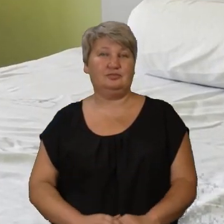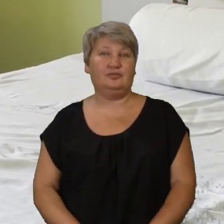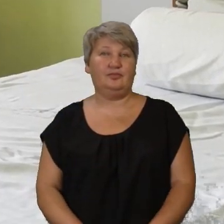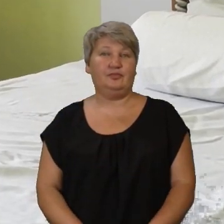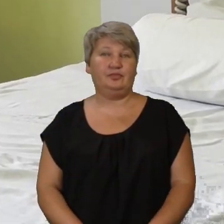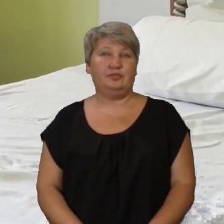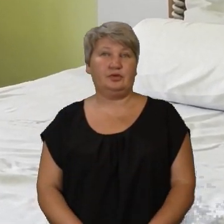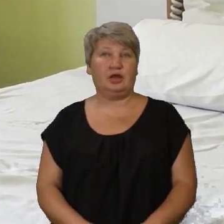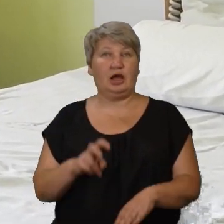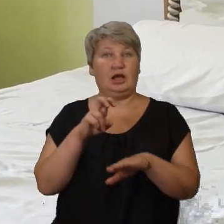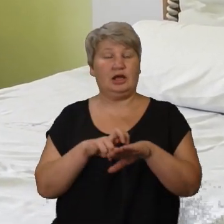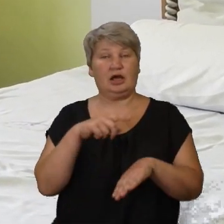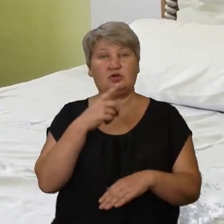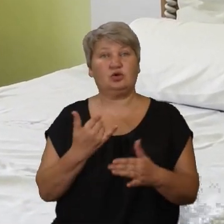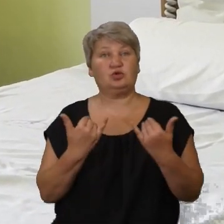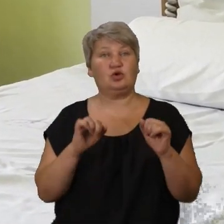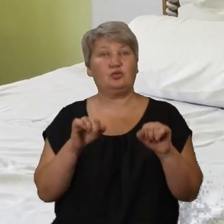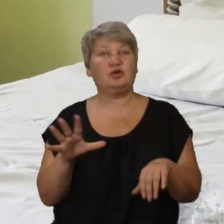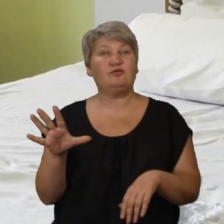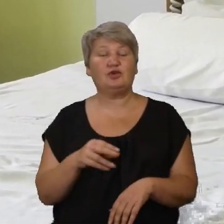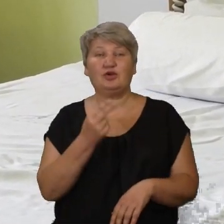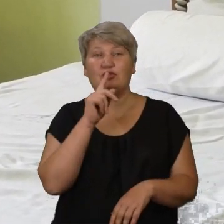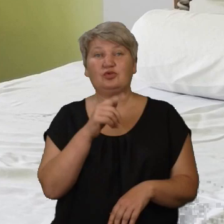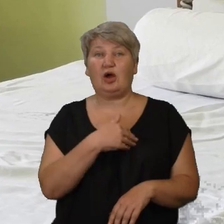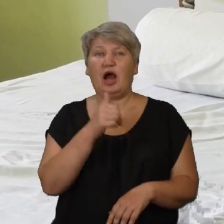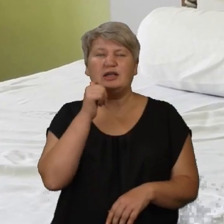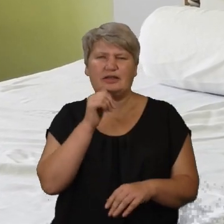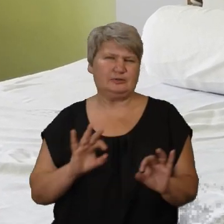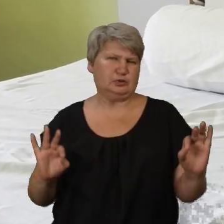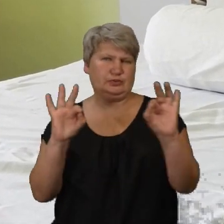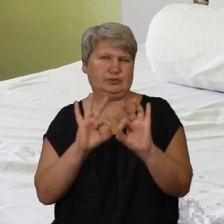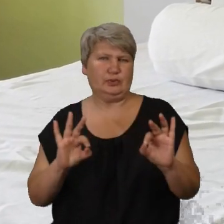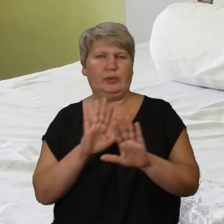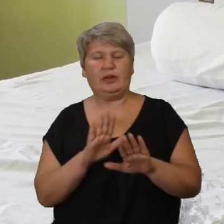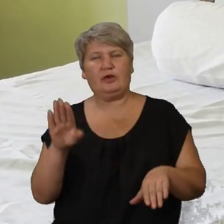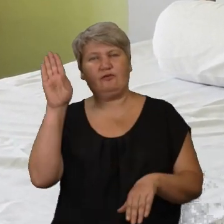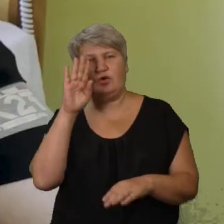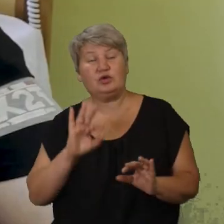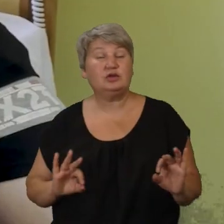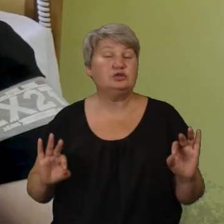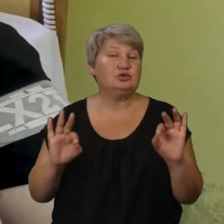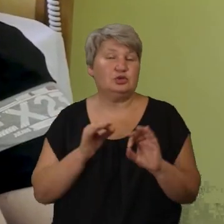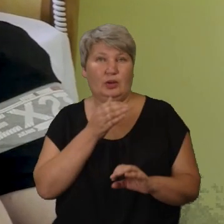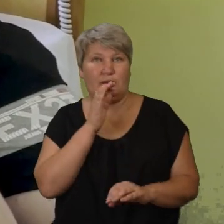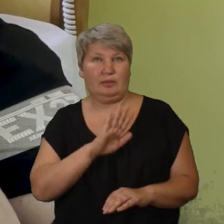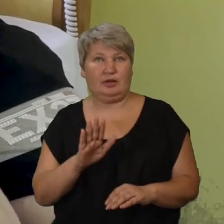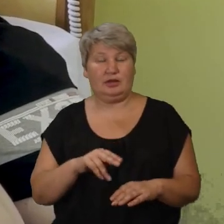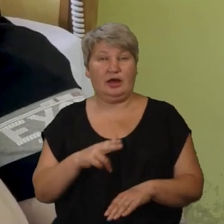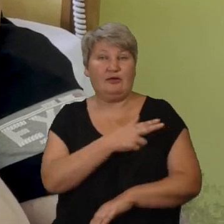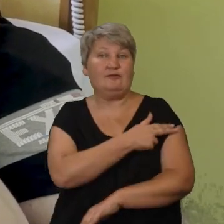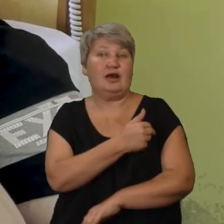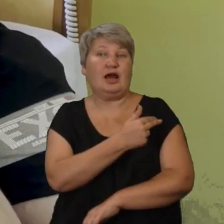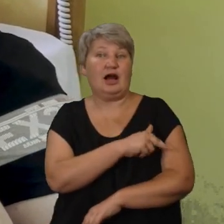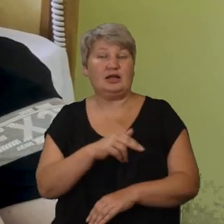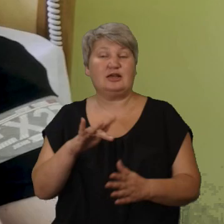лікар казав що сьогодні можна все їсти все що хоче завтра вже ні грам і водички ні пити нічого у лікарні Святого Миколая